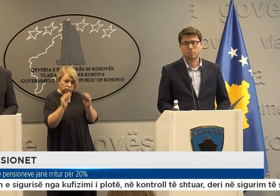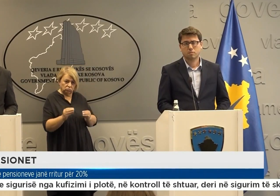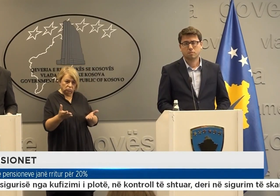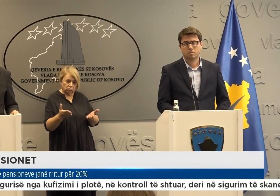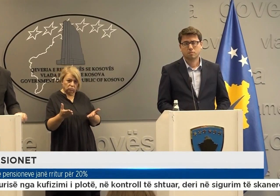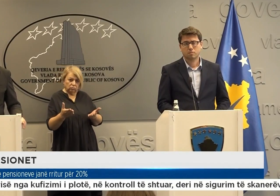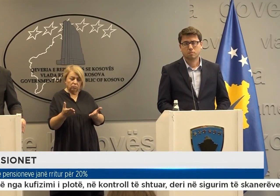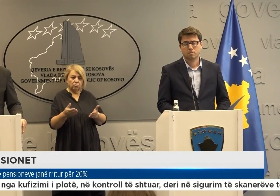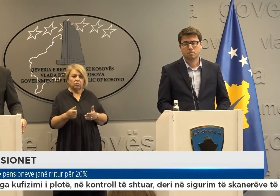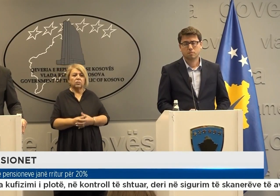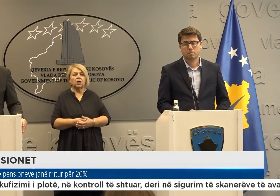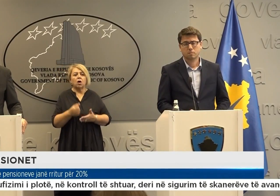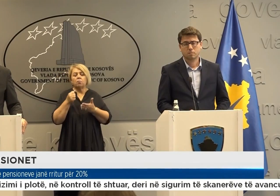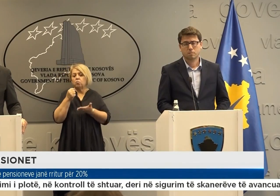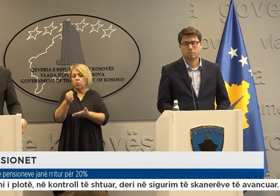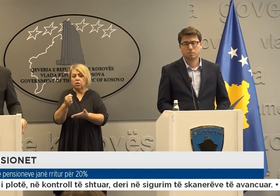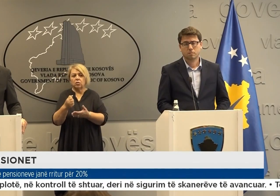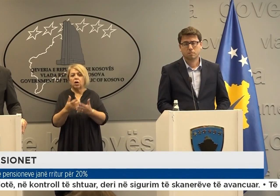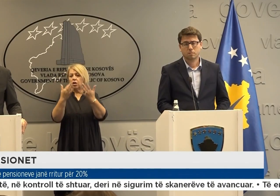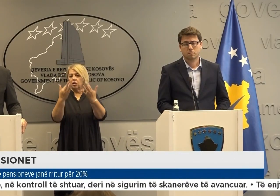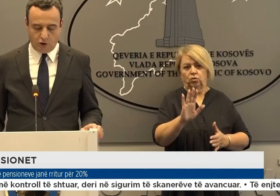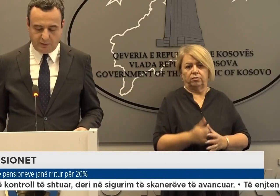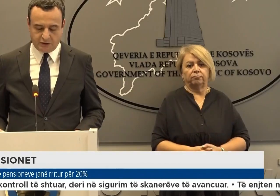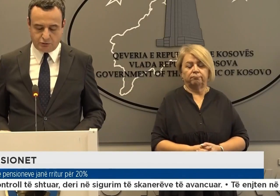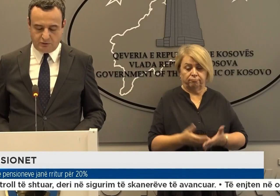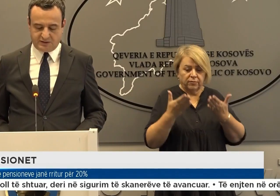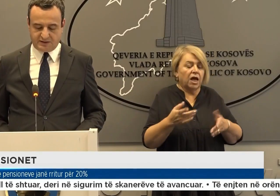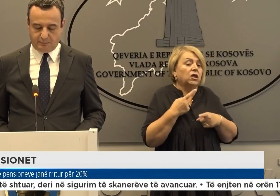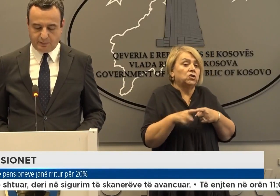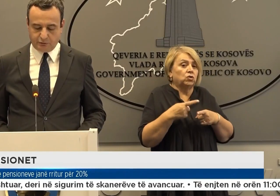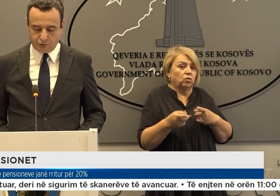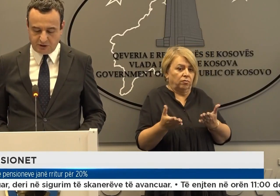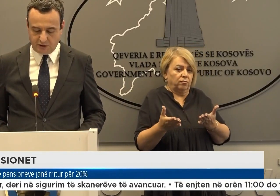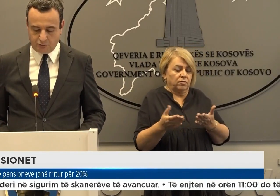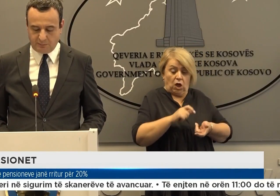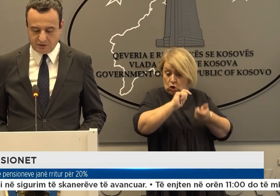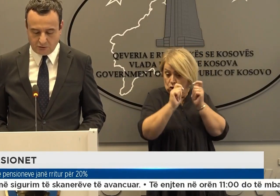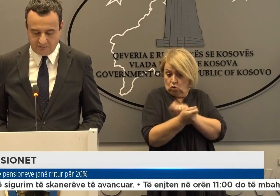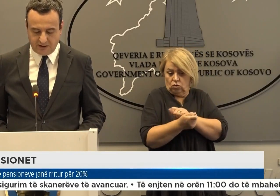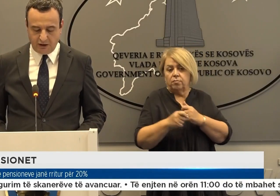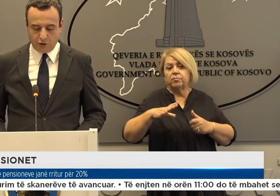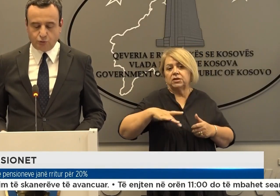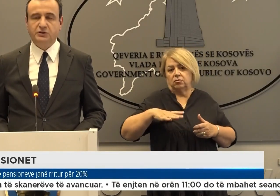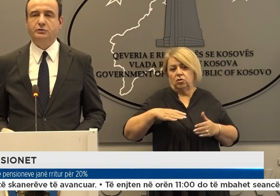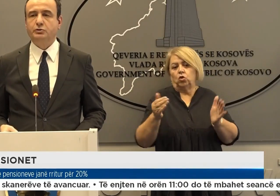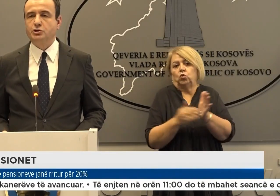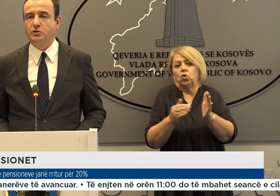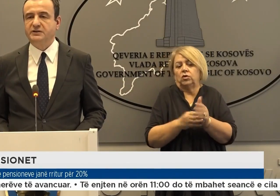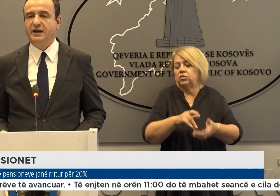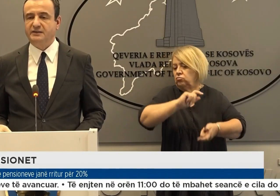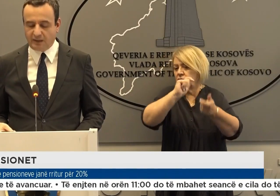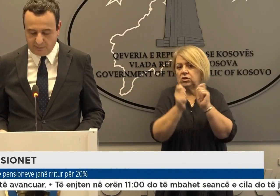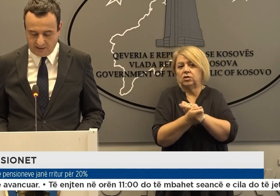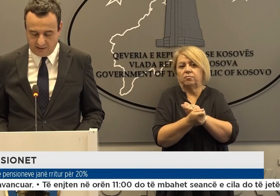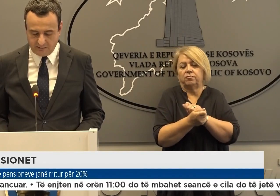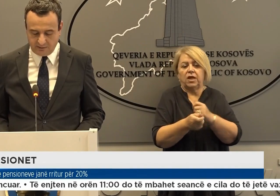ketë edhe për kategoritë e luftës, por nga muaji janar. Kjo për arsyen se për ndryshimin e këtyre pensioneve duhet të ndryshohet